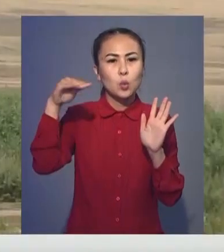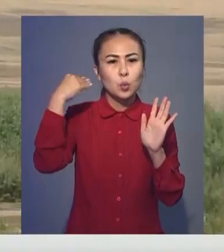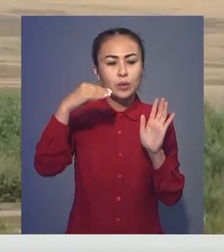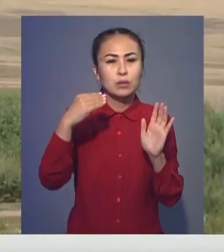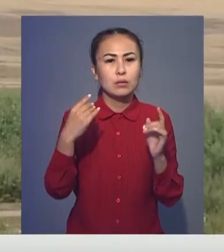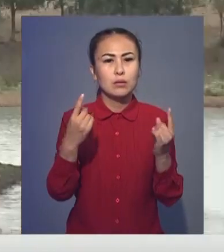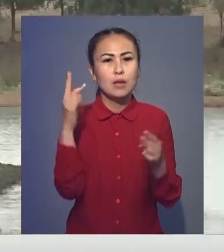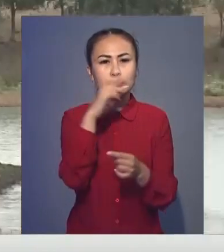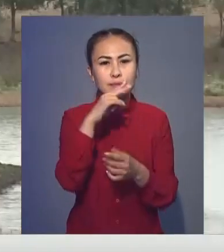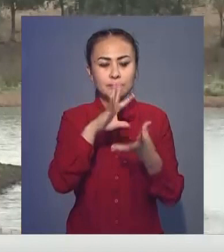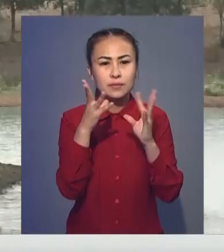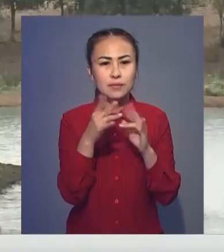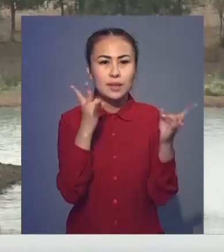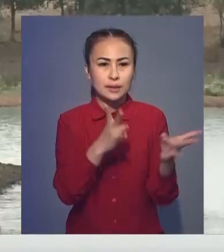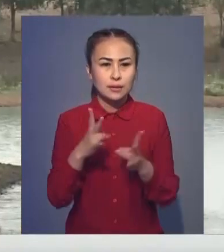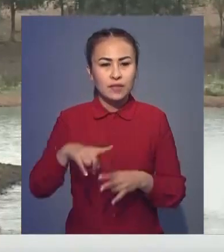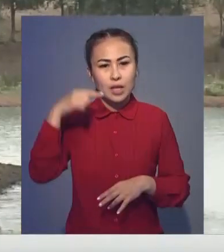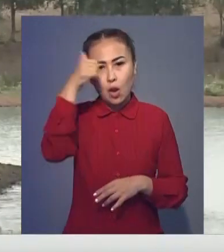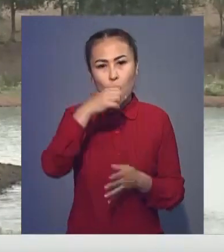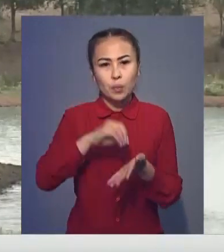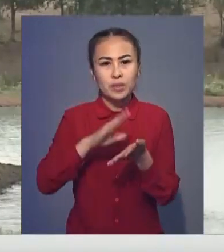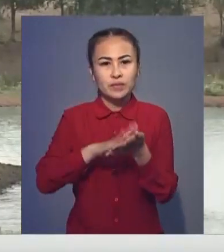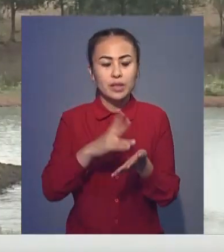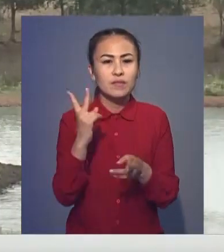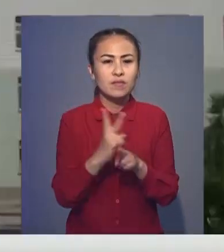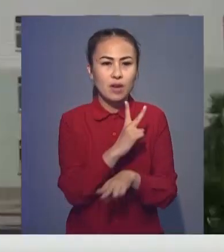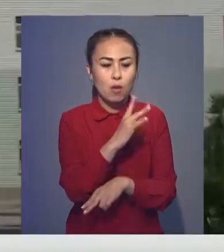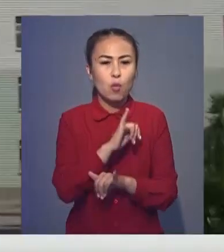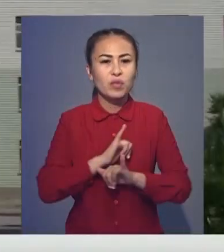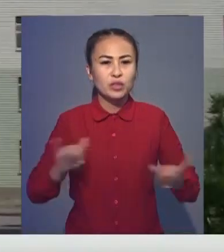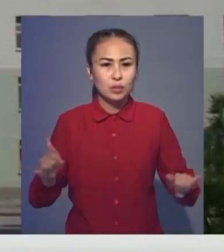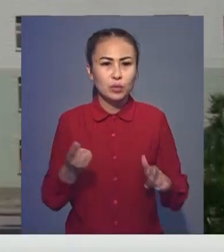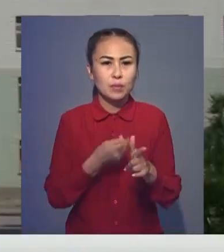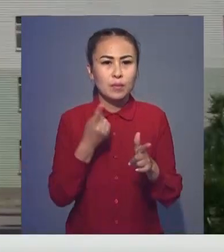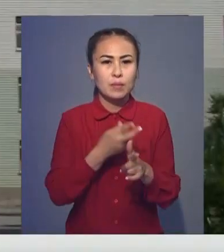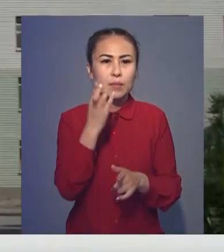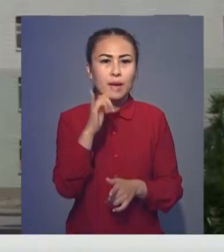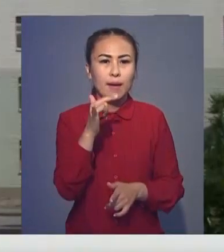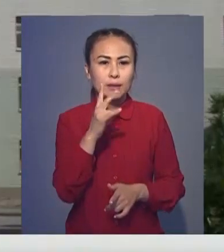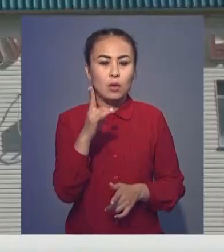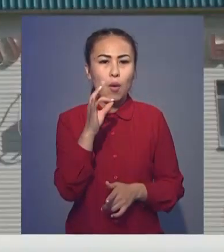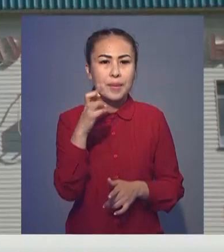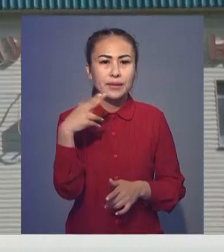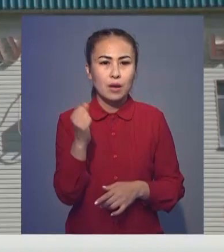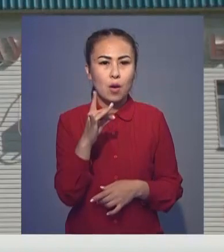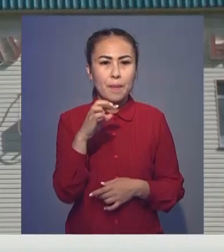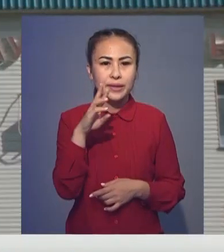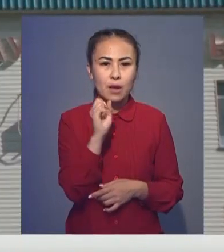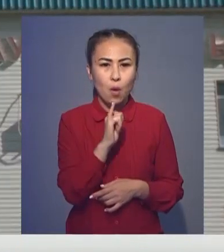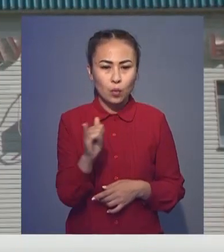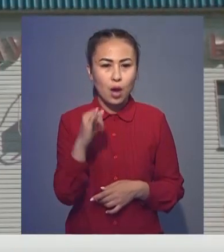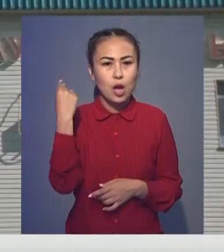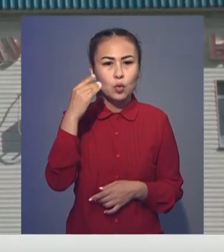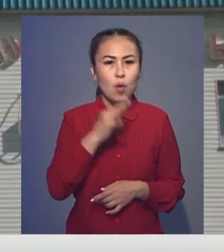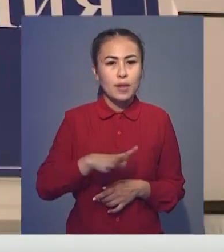ақтөбелік улы жәндіктерден зардап шеккен. Былтырғы көрсеткіш бұдан 2 есе көп. Әсіресе өңірдің Байғанин, Қобда және Хромтау